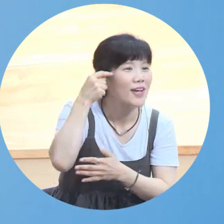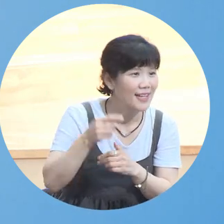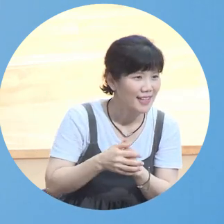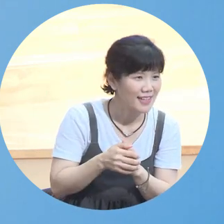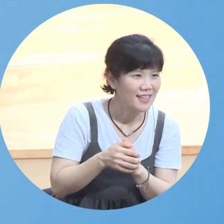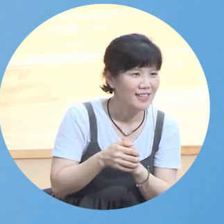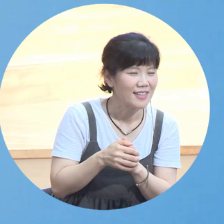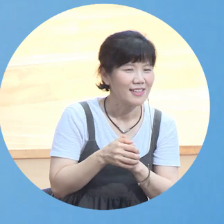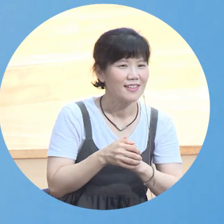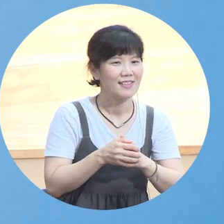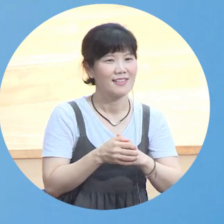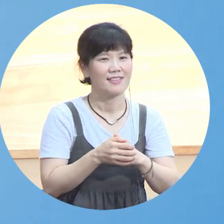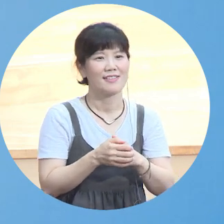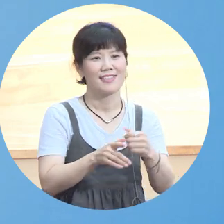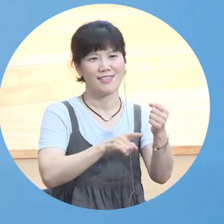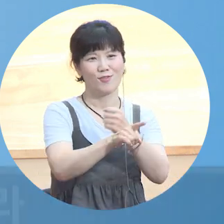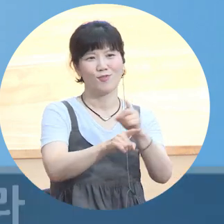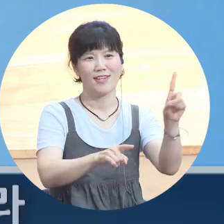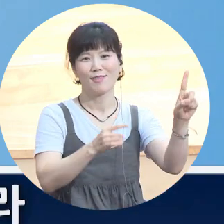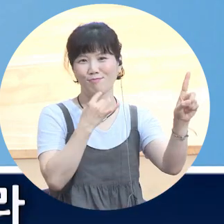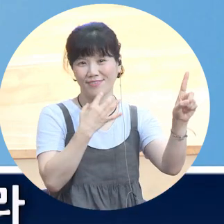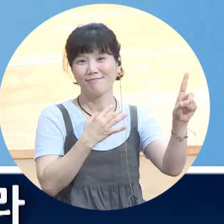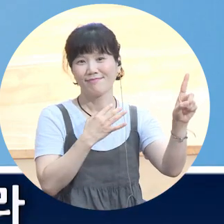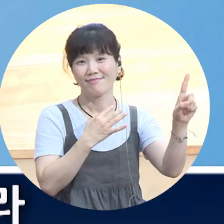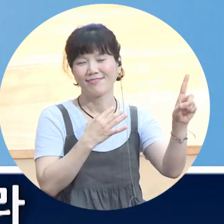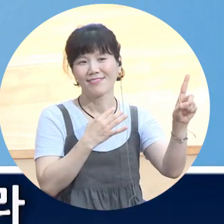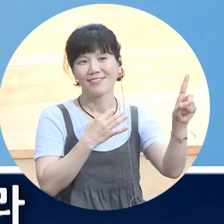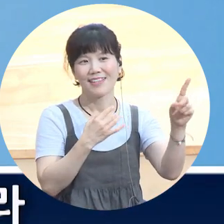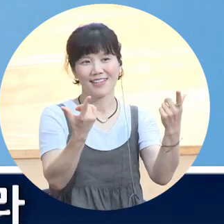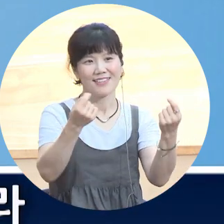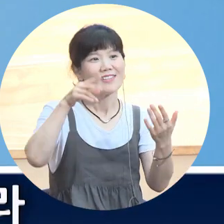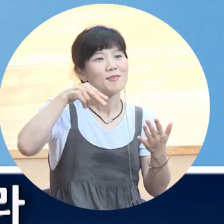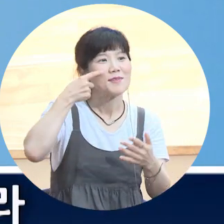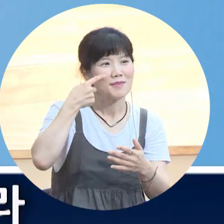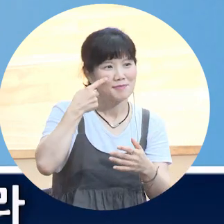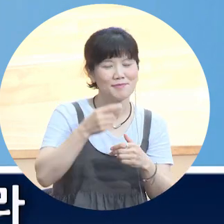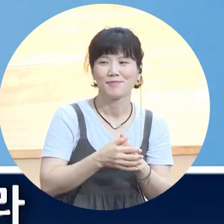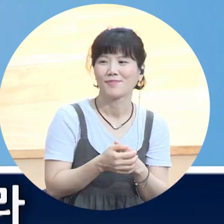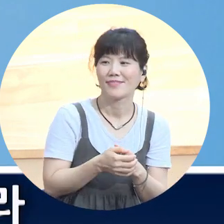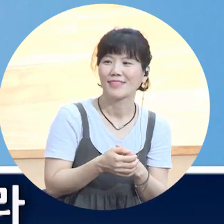그 이유는 한 가지 가치를 걸까요 같이 작